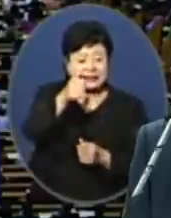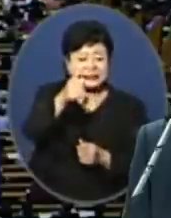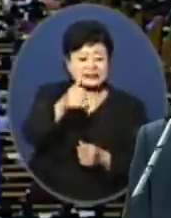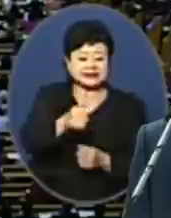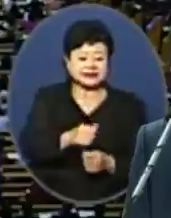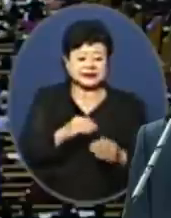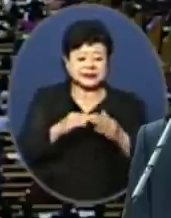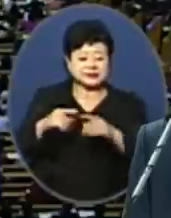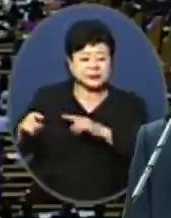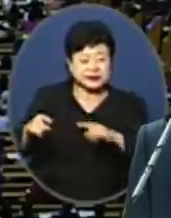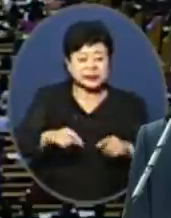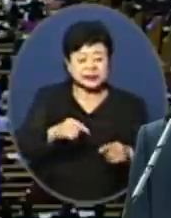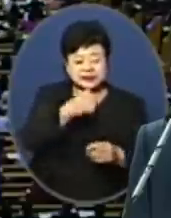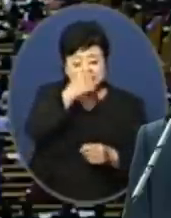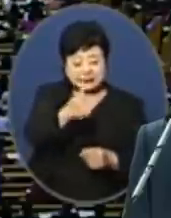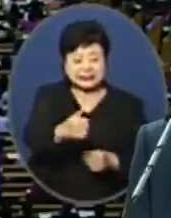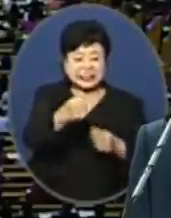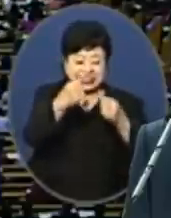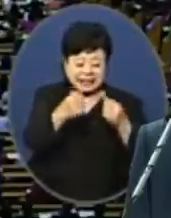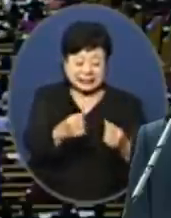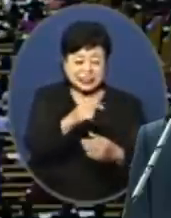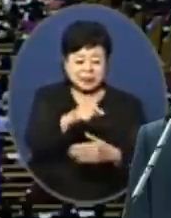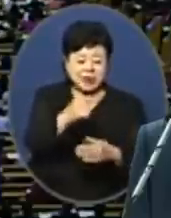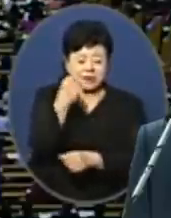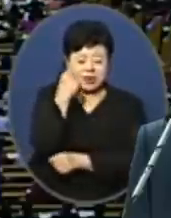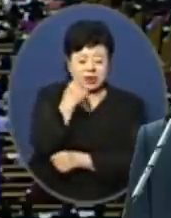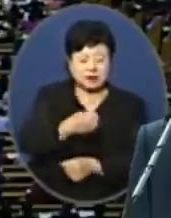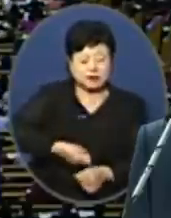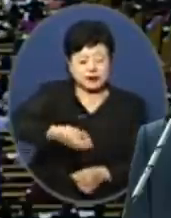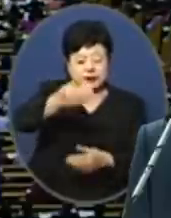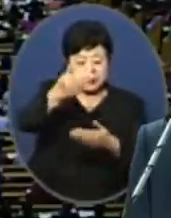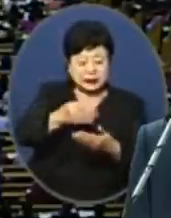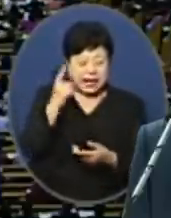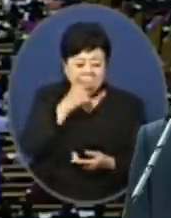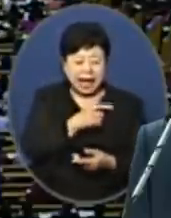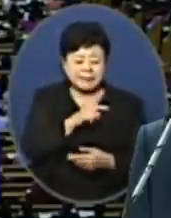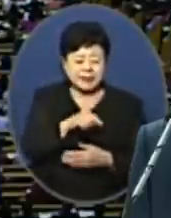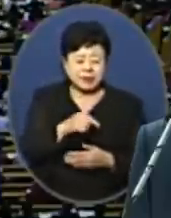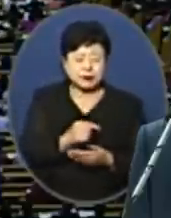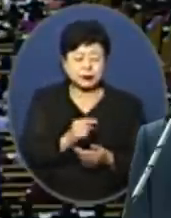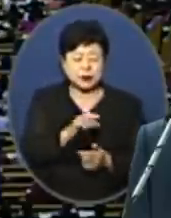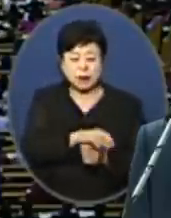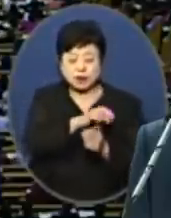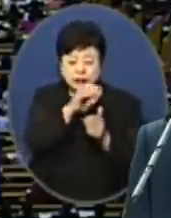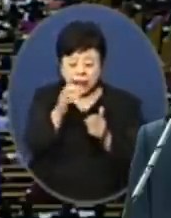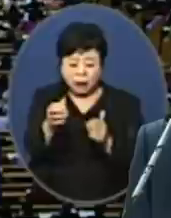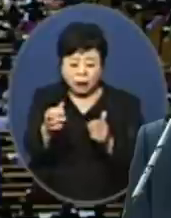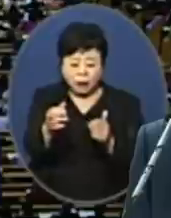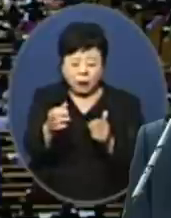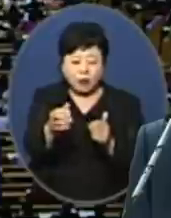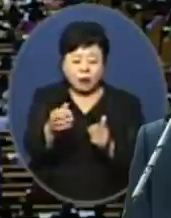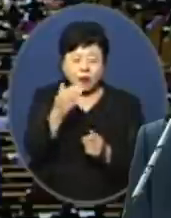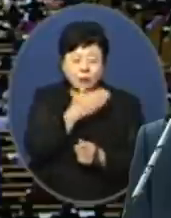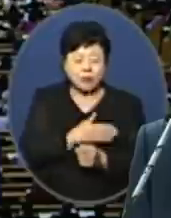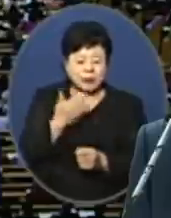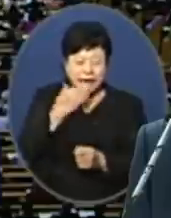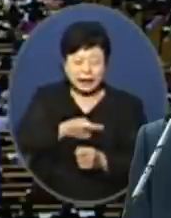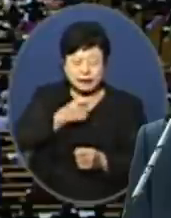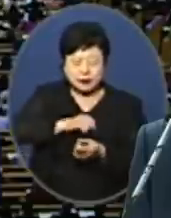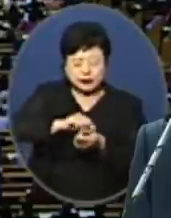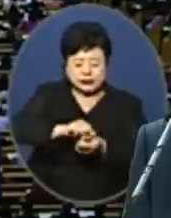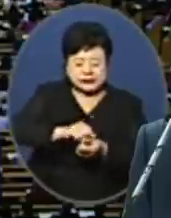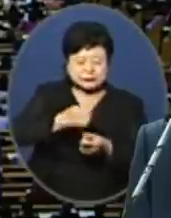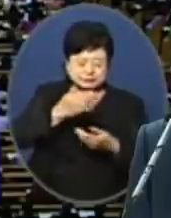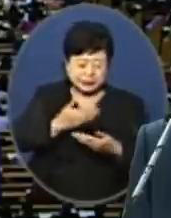큰 제사장이 계심에 우리가 마음의 뿌림을 받아 악한 양심으로부터 벗어나고 몸은 맑은 물로 씻음을